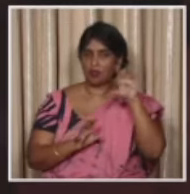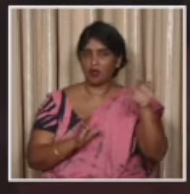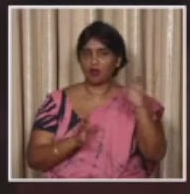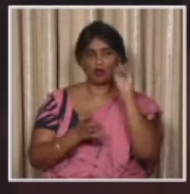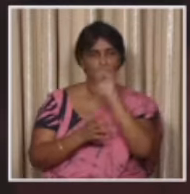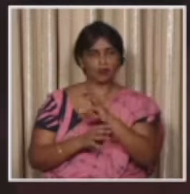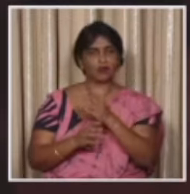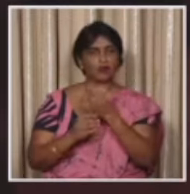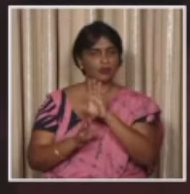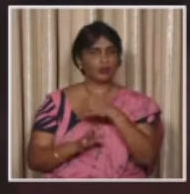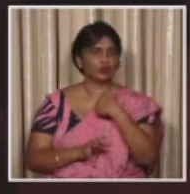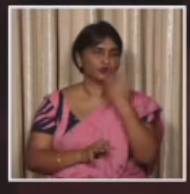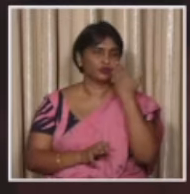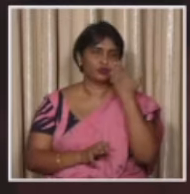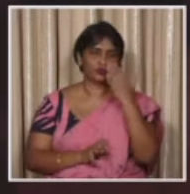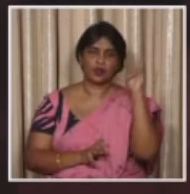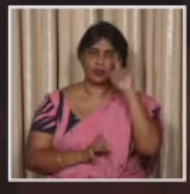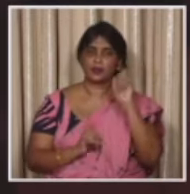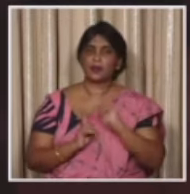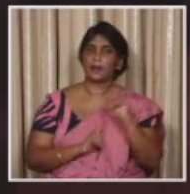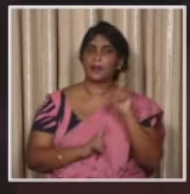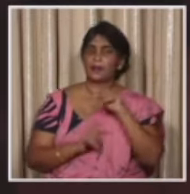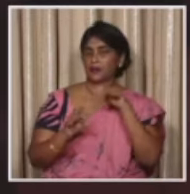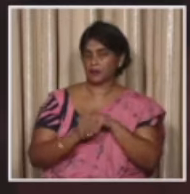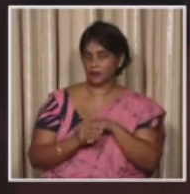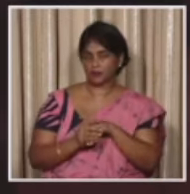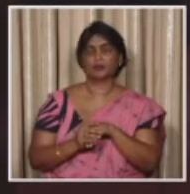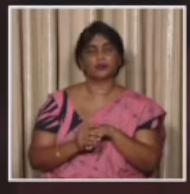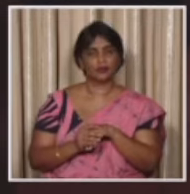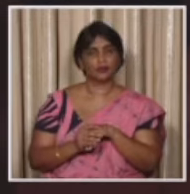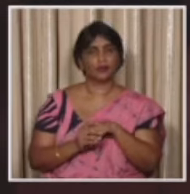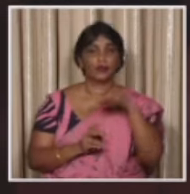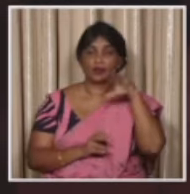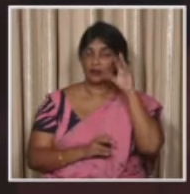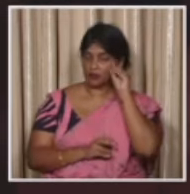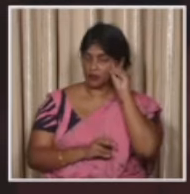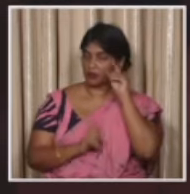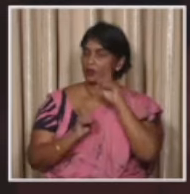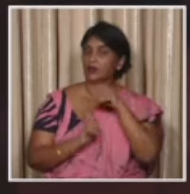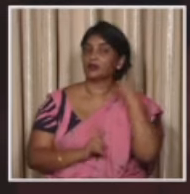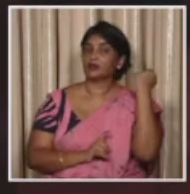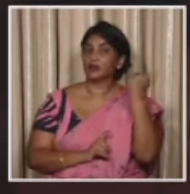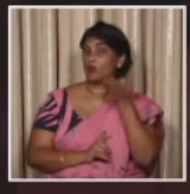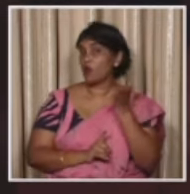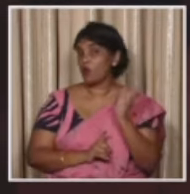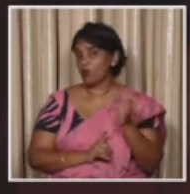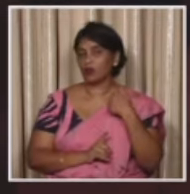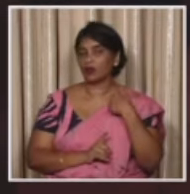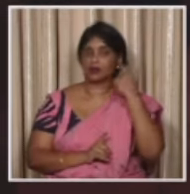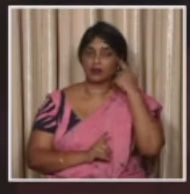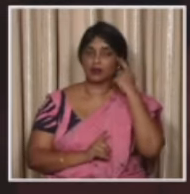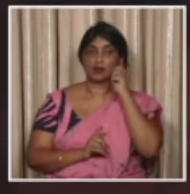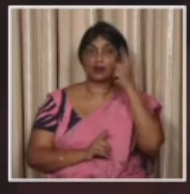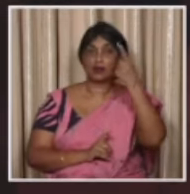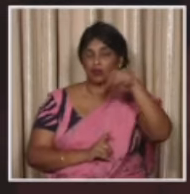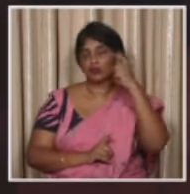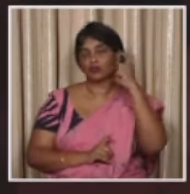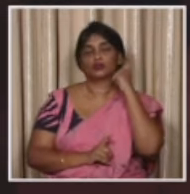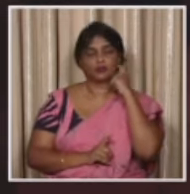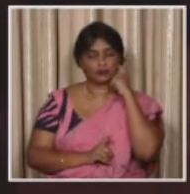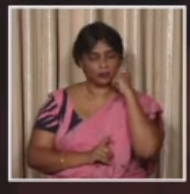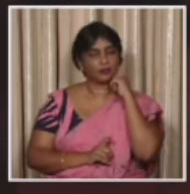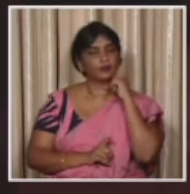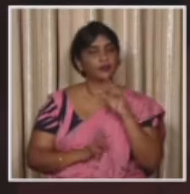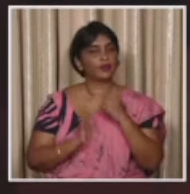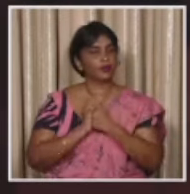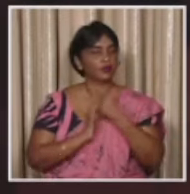කරපියෝ දෙනවා කියන එක අපිට තේරෙනවා හැමදාම පාර්ලිමේන්තුව ඇතුලේ. ඒක නිසා අවබෝධයෙන් කතා කරන්නේ කවුද කියන එක පිළිබඳව ජනතාව හොඳට තේරුම් ගනි.